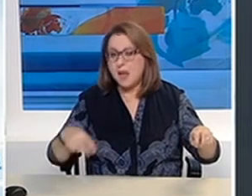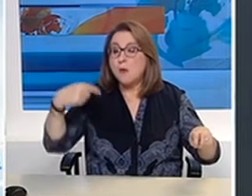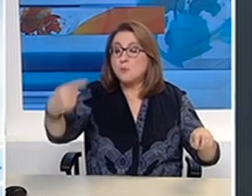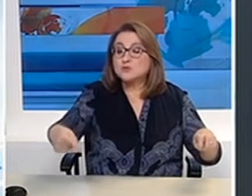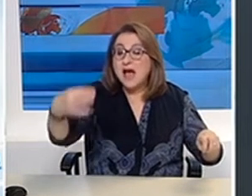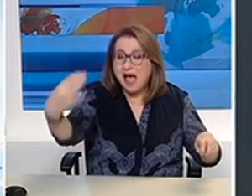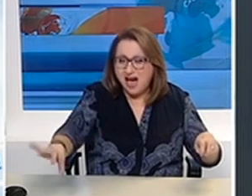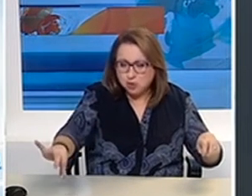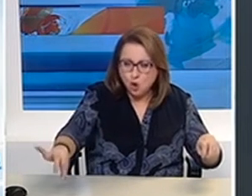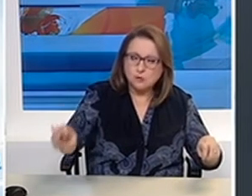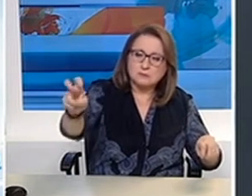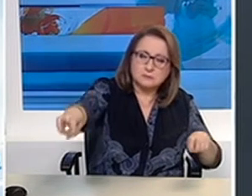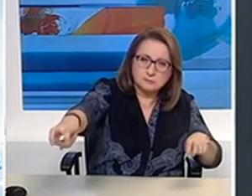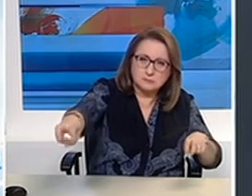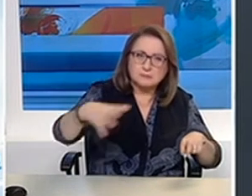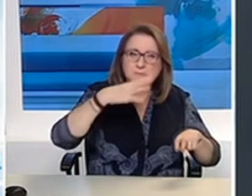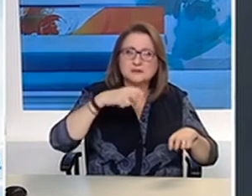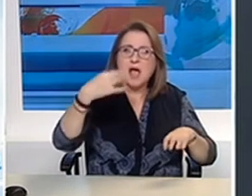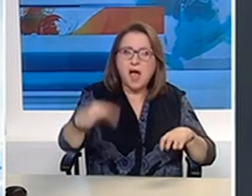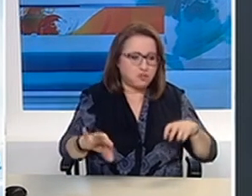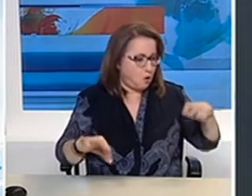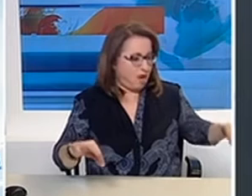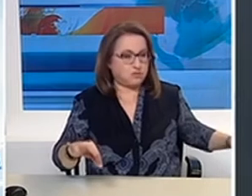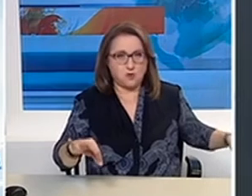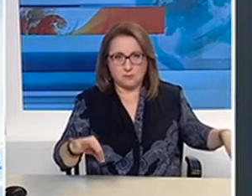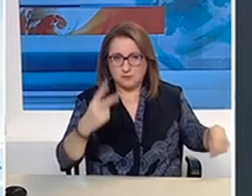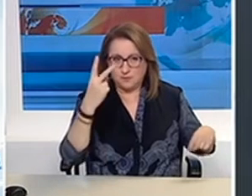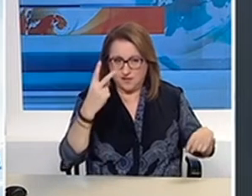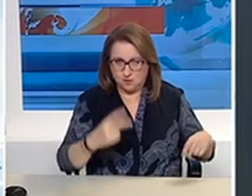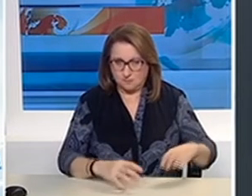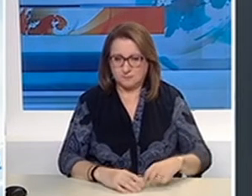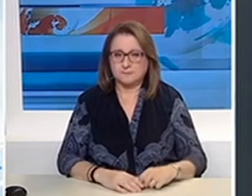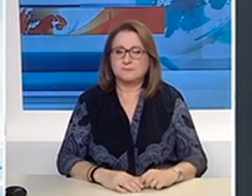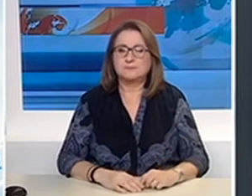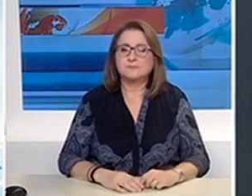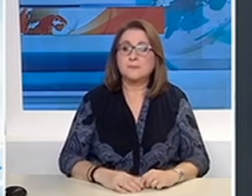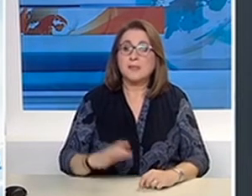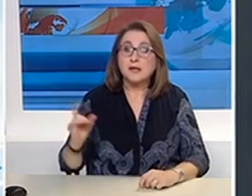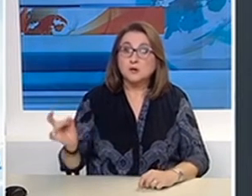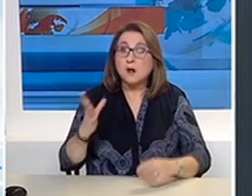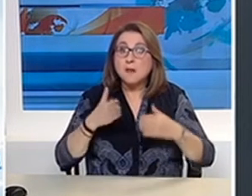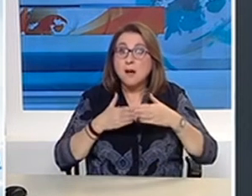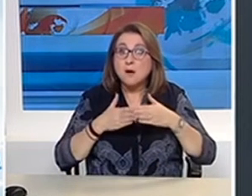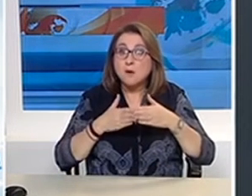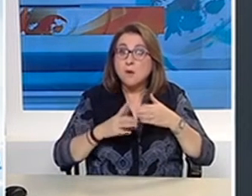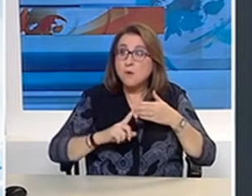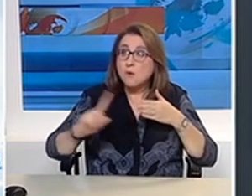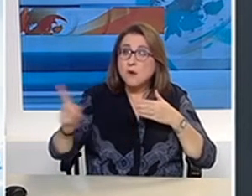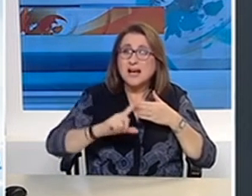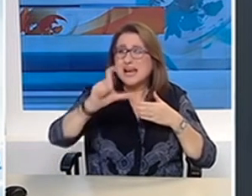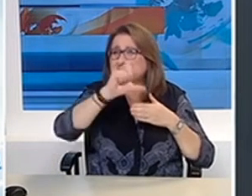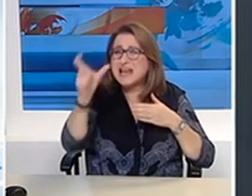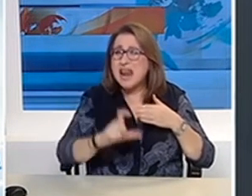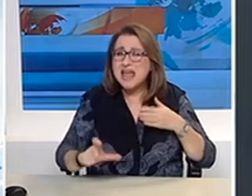Τη θερμομέτρηση και την υποβολή ειδικής δήλωσης υγείας πριν την αναχώρηση για τους επιβάτες πλοίων διεθνών πλοών στις γραμμές